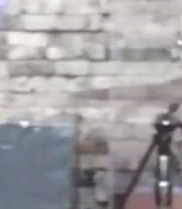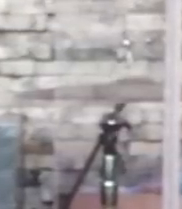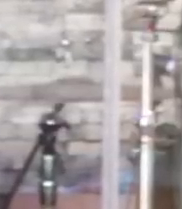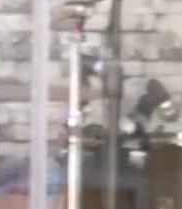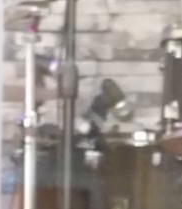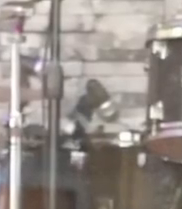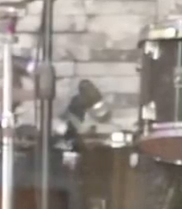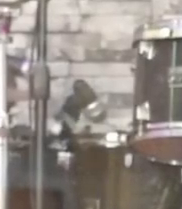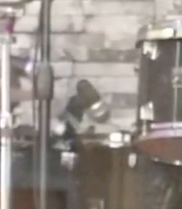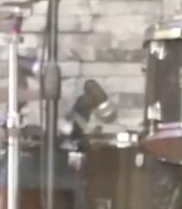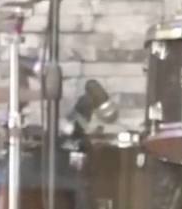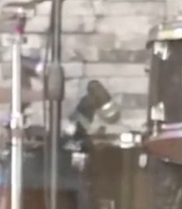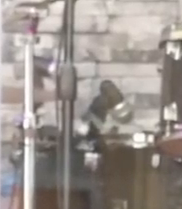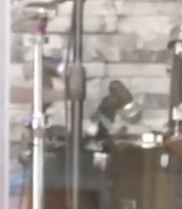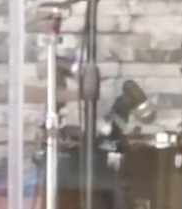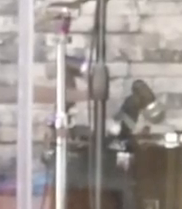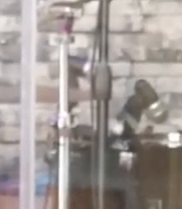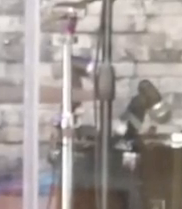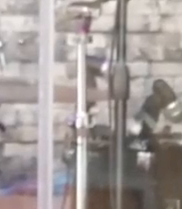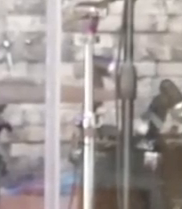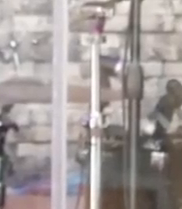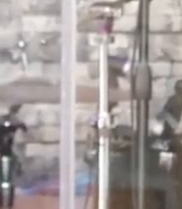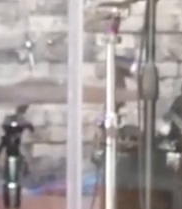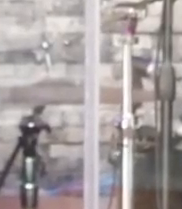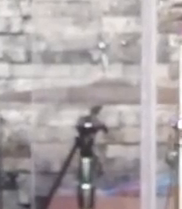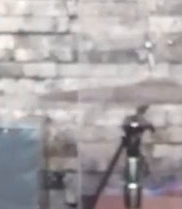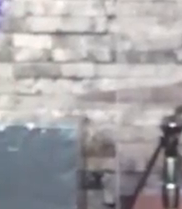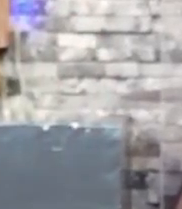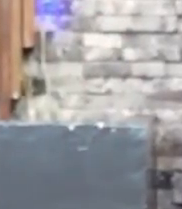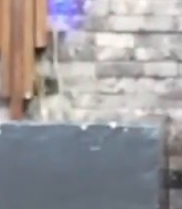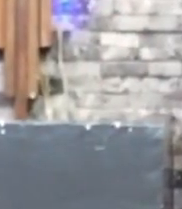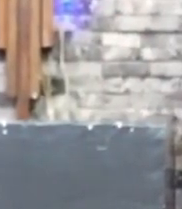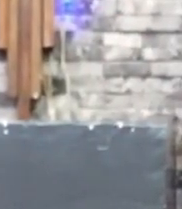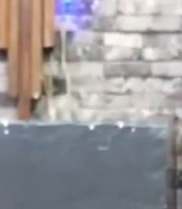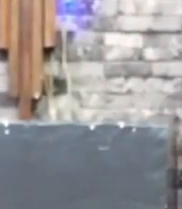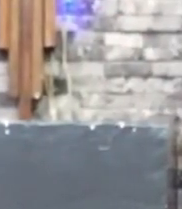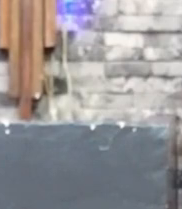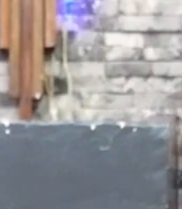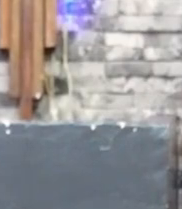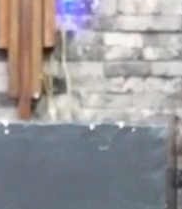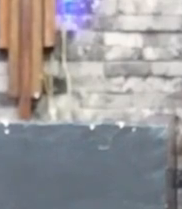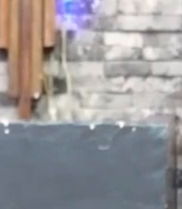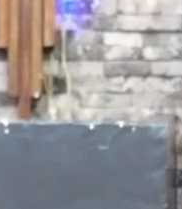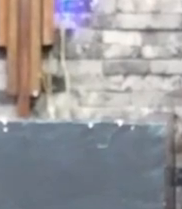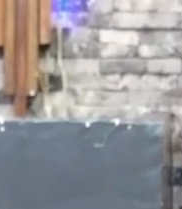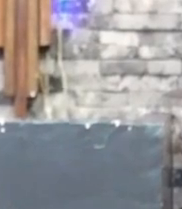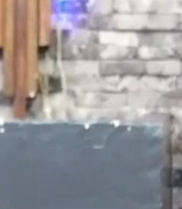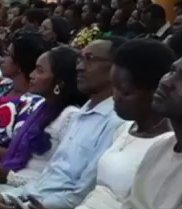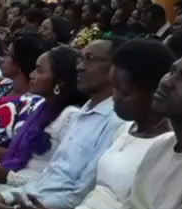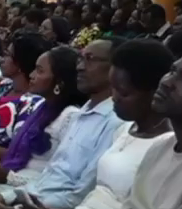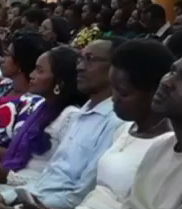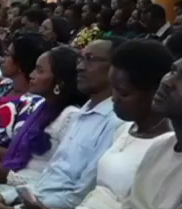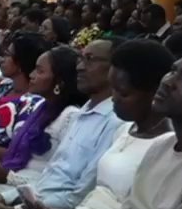healed. Ninakwambia kwamba utaponywa. If you believe the Lord is working in your life. Kama unaamini kuwa Mungu anatenda katika maisha yako.